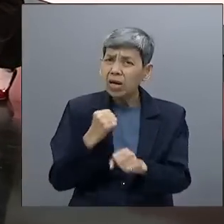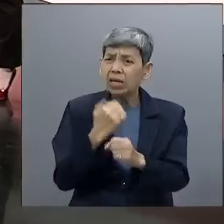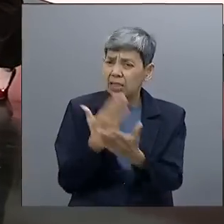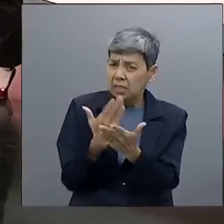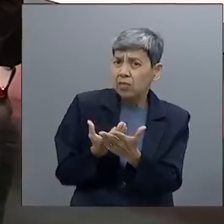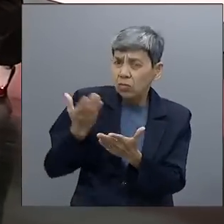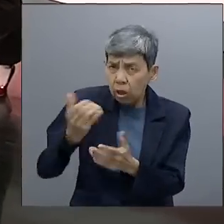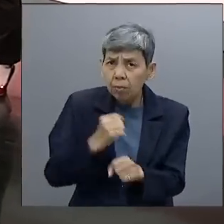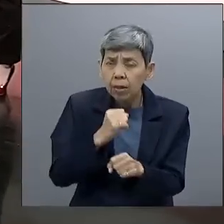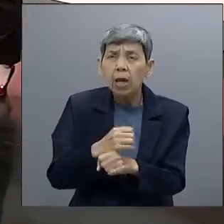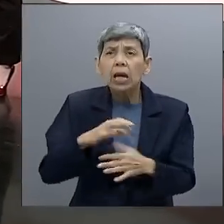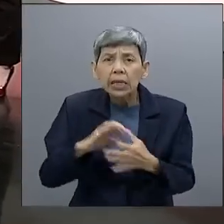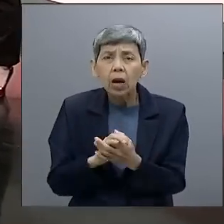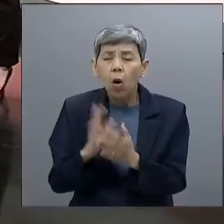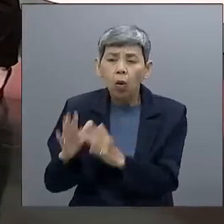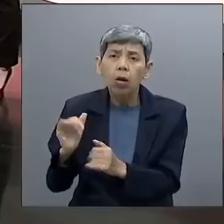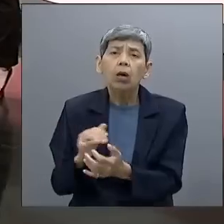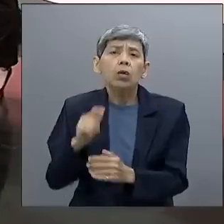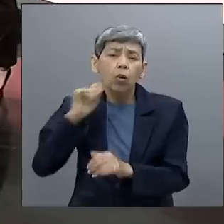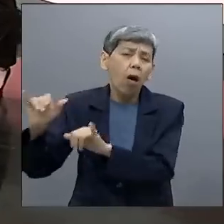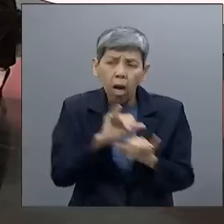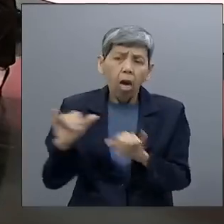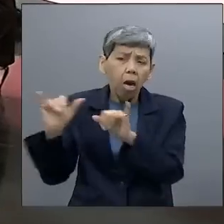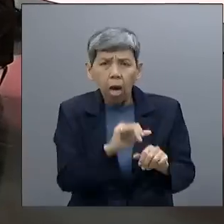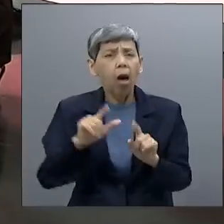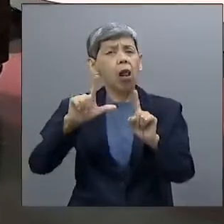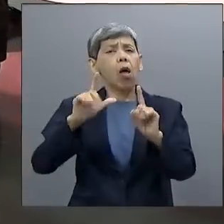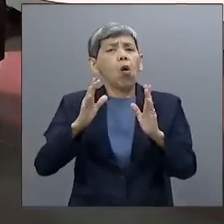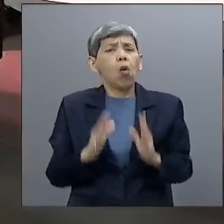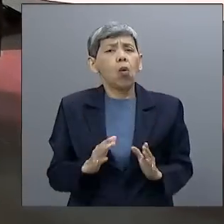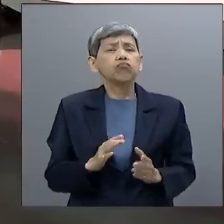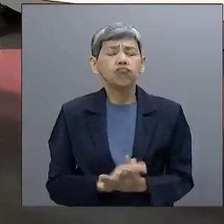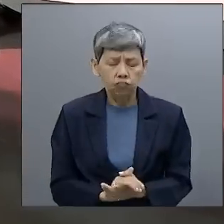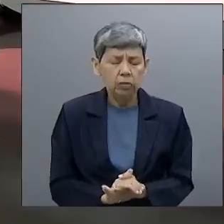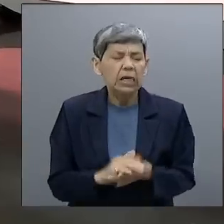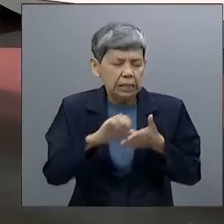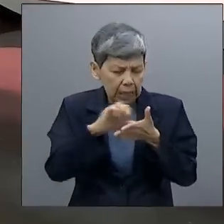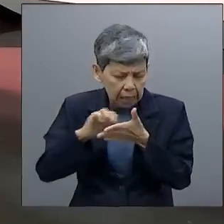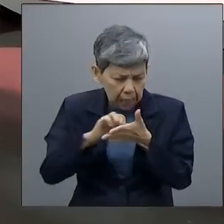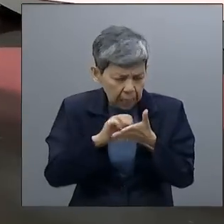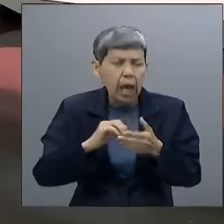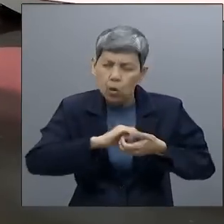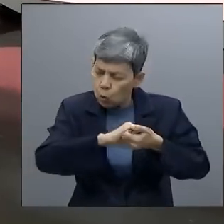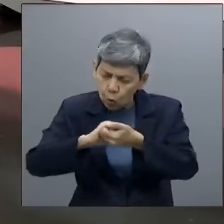เงินเท่านั้นแต่ยังรับผู้อพยพจากชาวยูเครนเป็นล้านๆคนเลยค่ะน่าจะต้องแก้ไขความสัมพันธ์กันโดยด่วนนะคะขอบคุณ